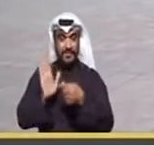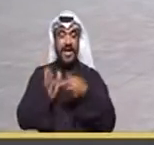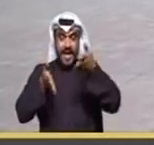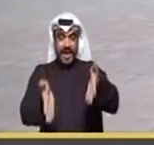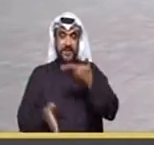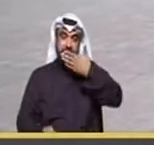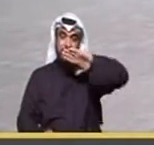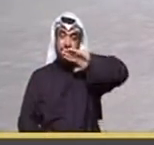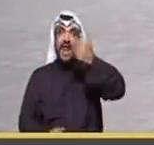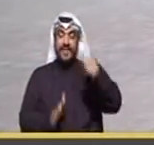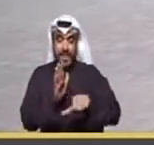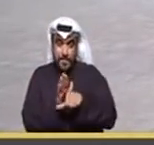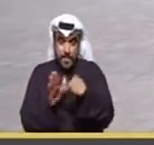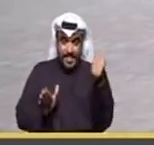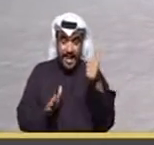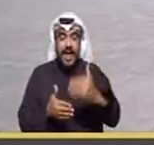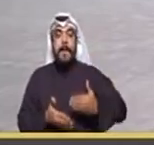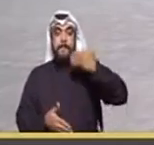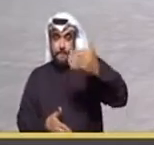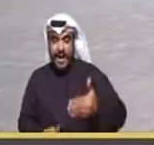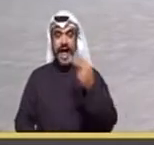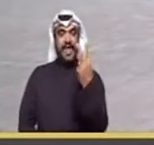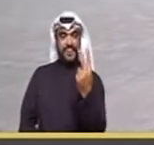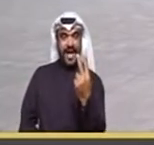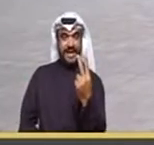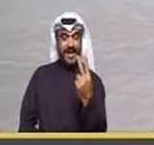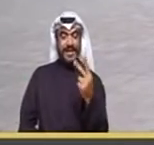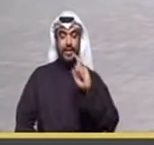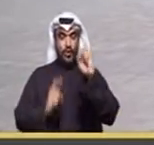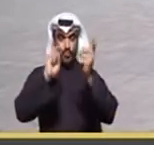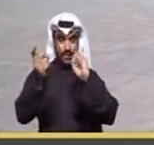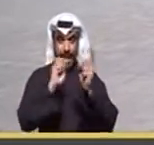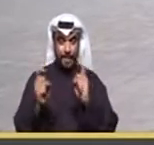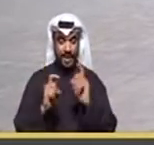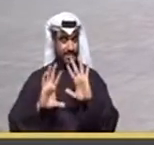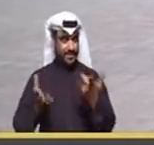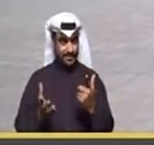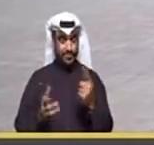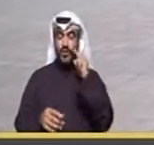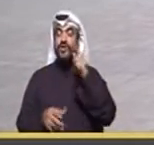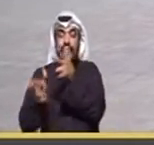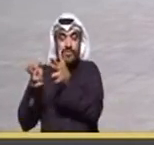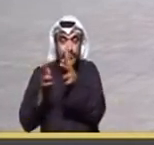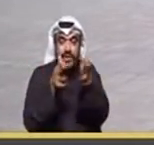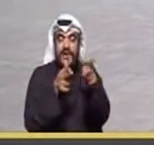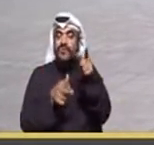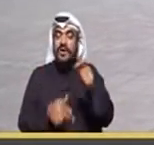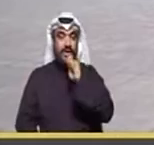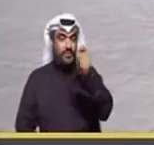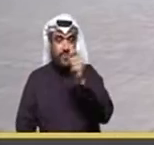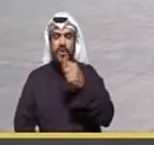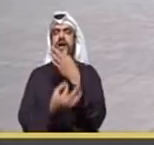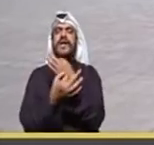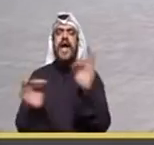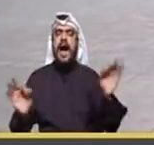الحمد لله احنا بدينا الخطوة الثانية أو المرحلة الثانية اللي بعد انتهاء المسابقات وتسليط الضوء عليها وتسجيل